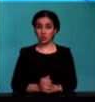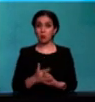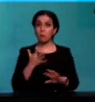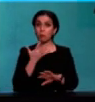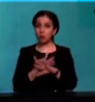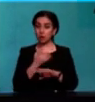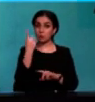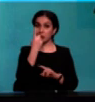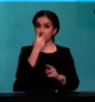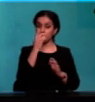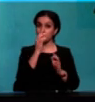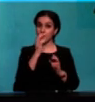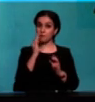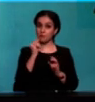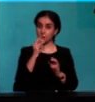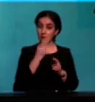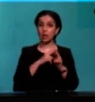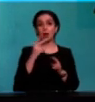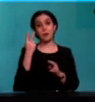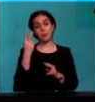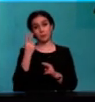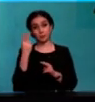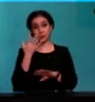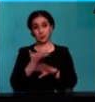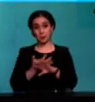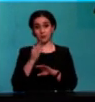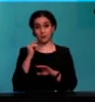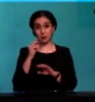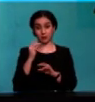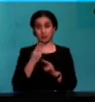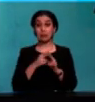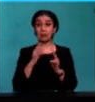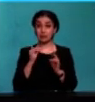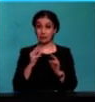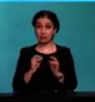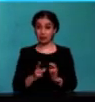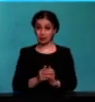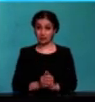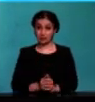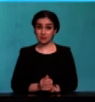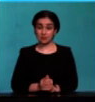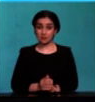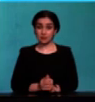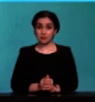Брак первой фабрики, брак второй фабрики. Итак,